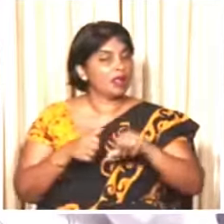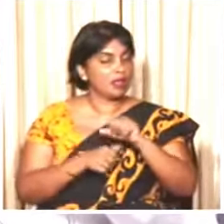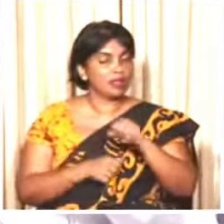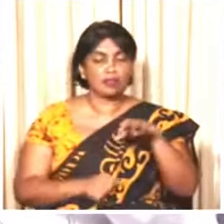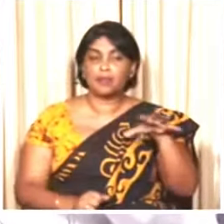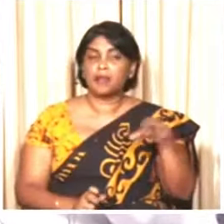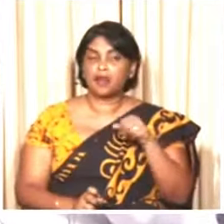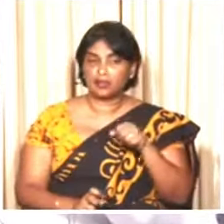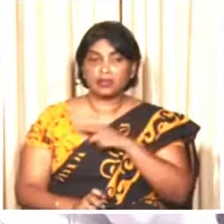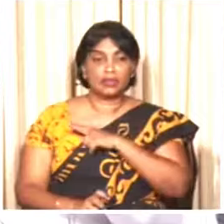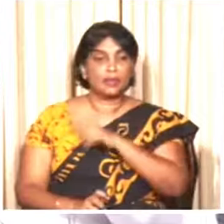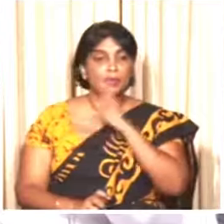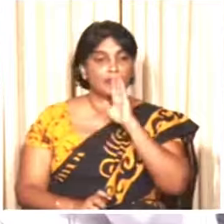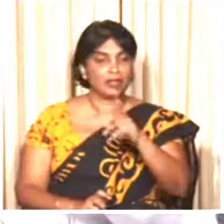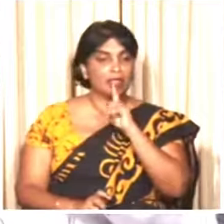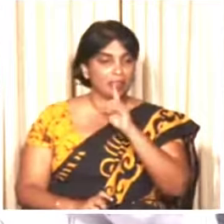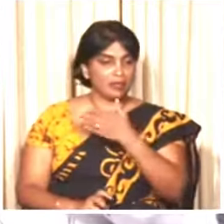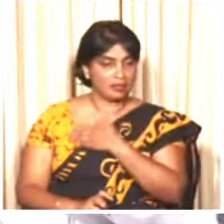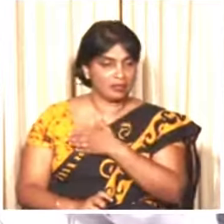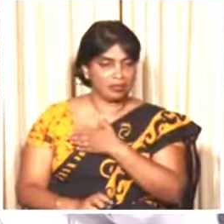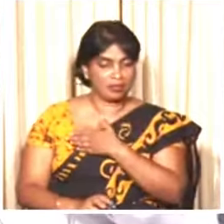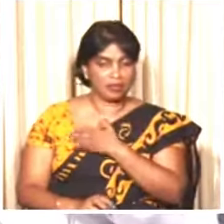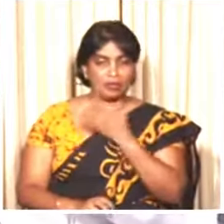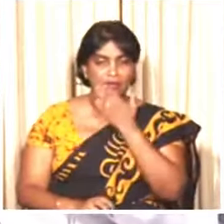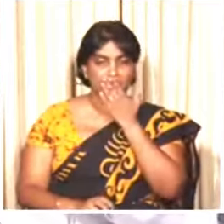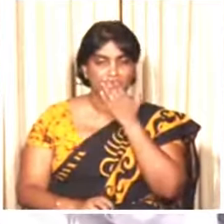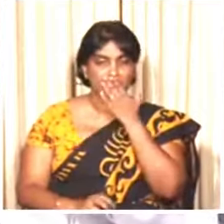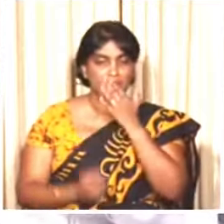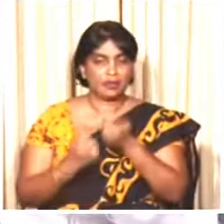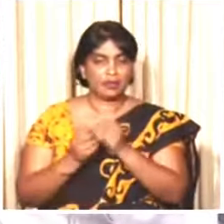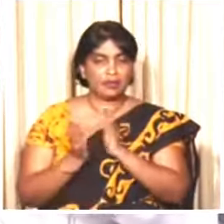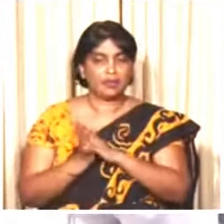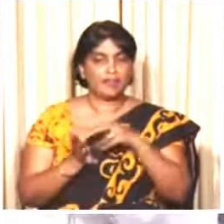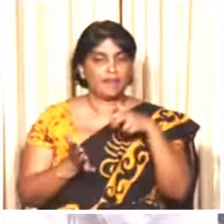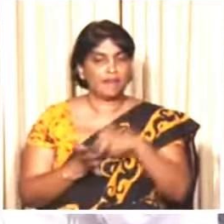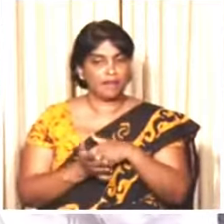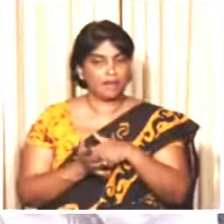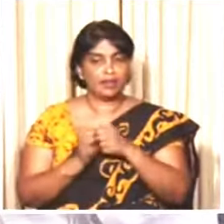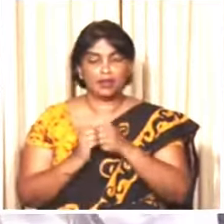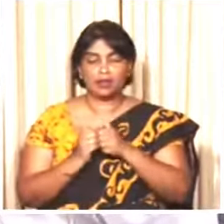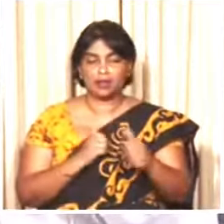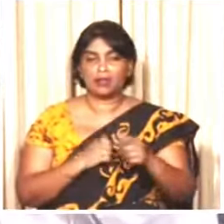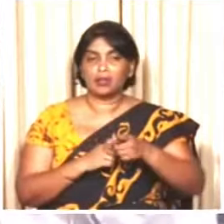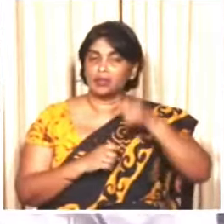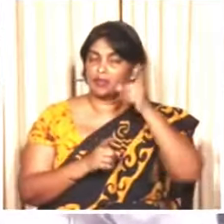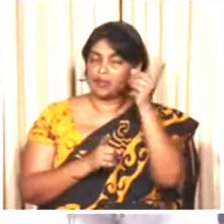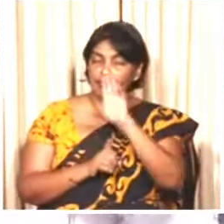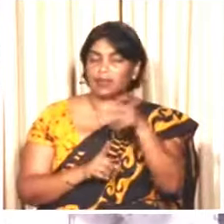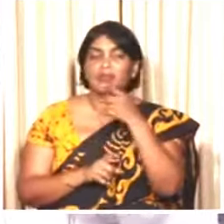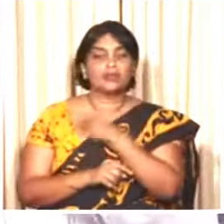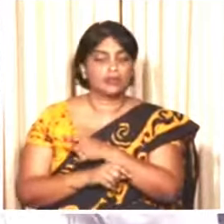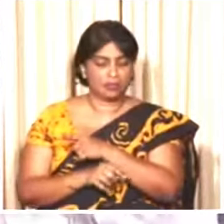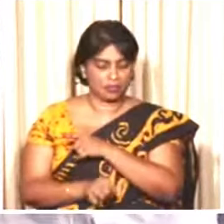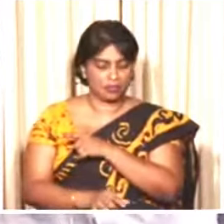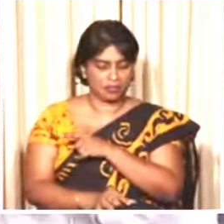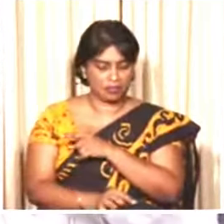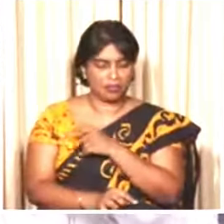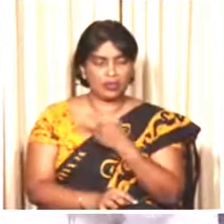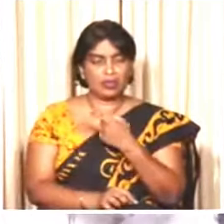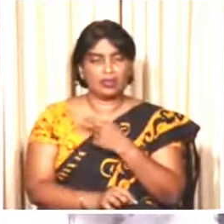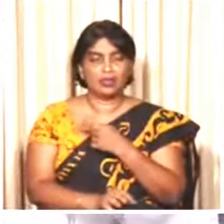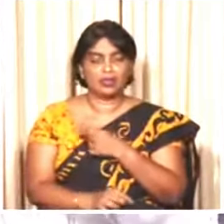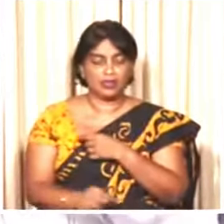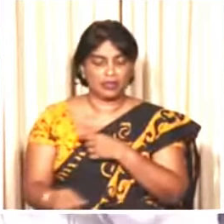පාවිච්චි කරනවා. මෙයා කියන්නේ තමන්ගේ වීසා කටයුතු වලදී ඒකට එකම හේතුව මෙයයි. අපිට තිබුණා ETA